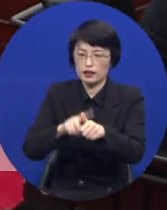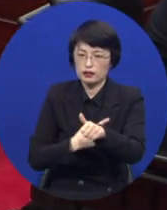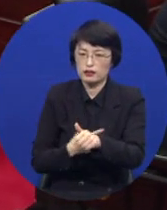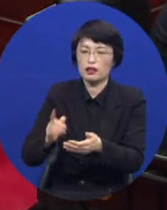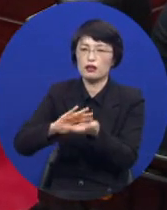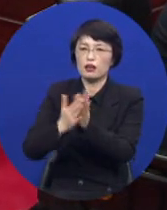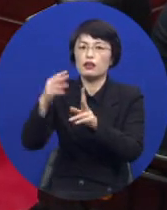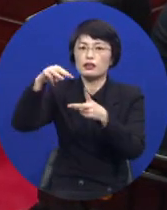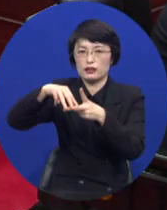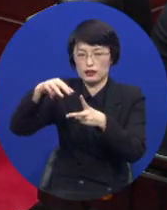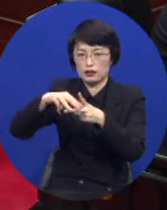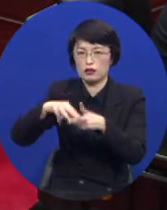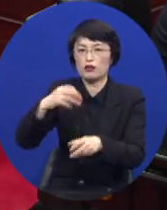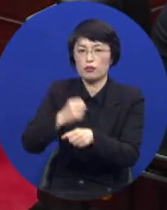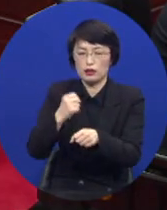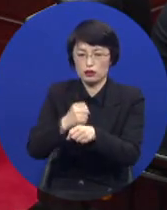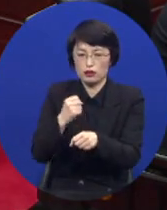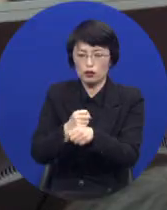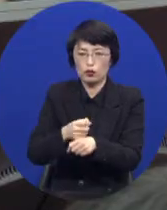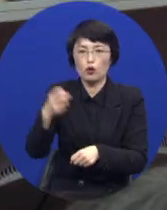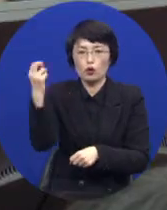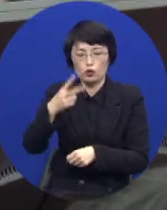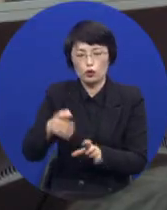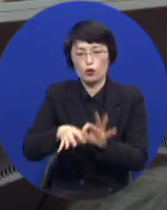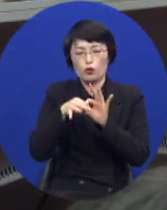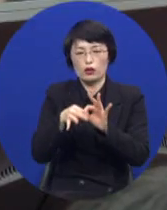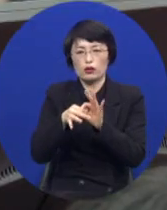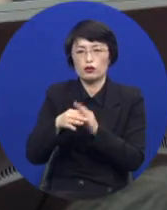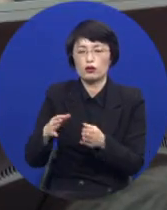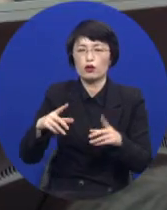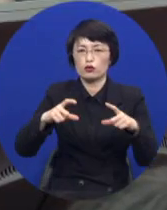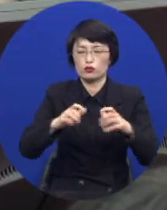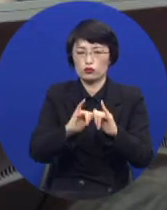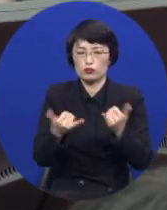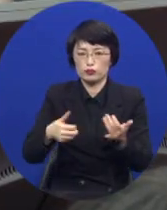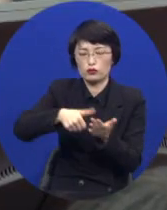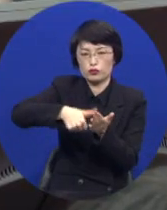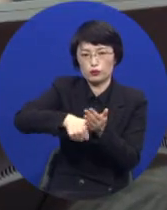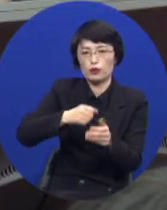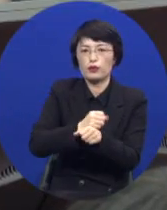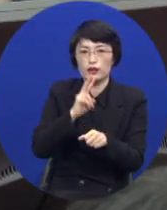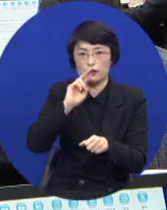도지사가 주민투표를 실시해 한다는 의견을 제출해 쓰는